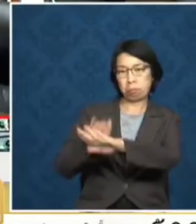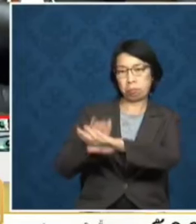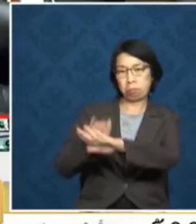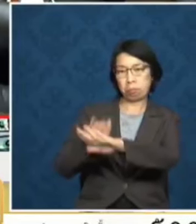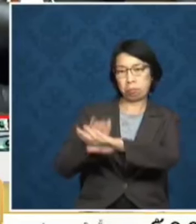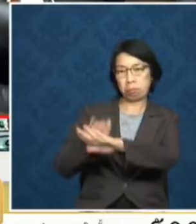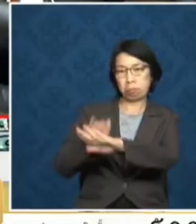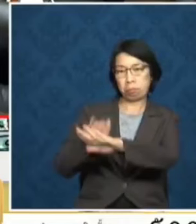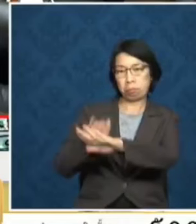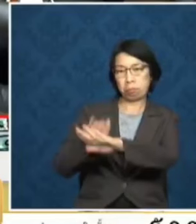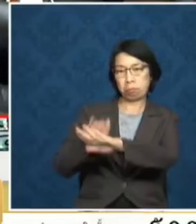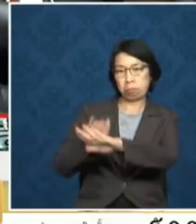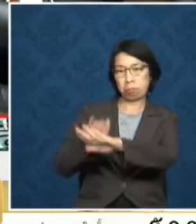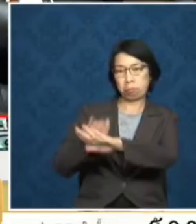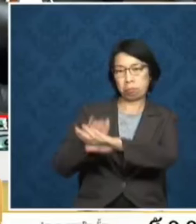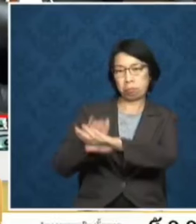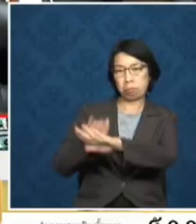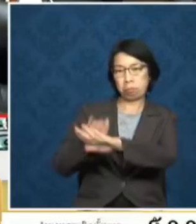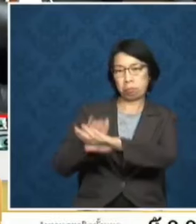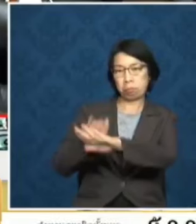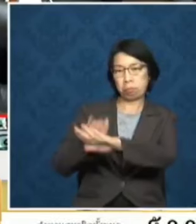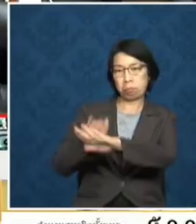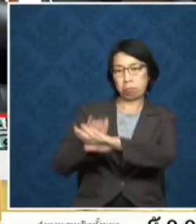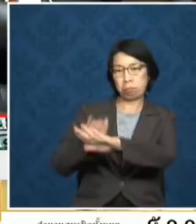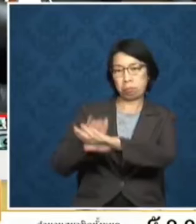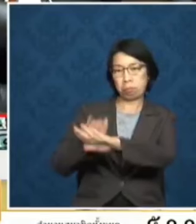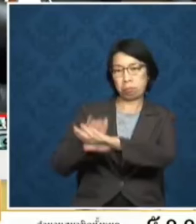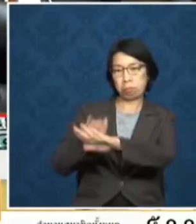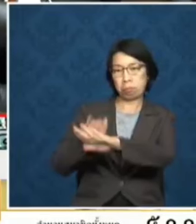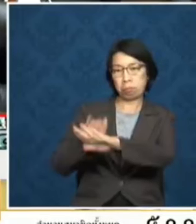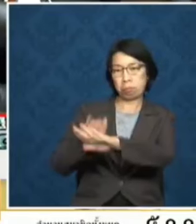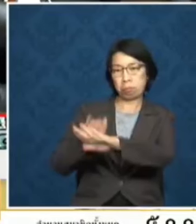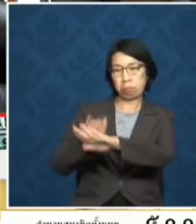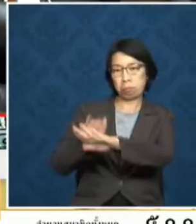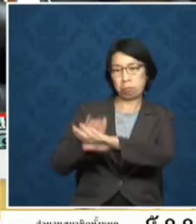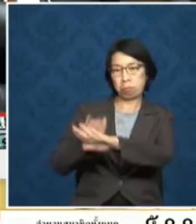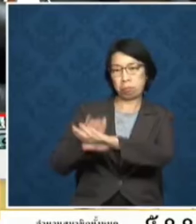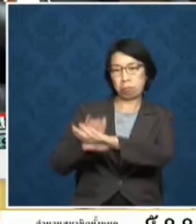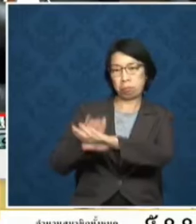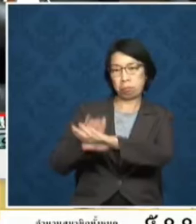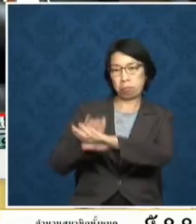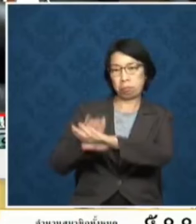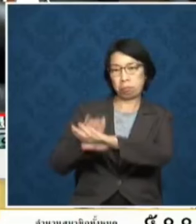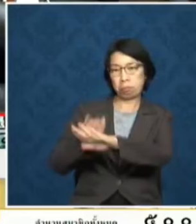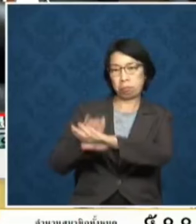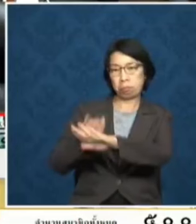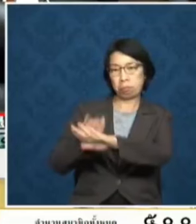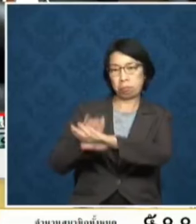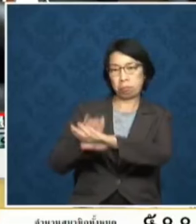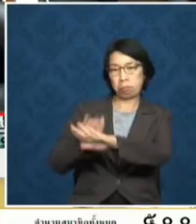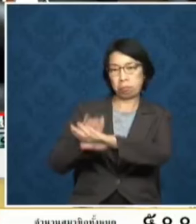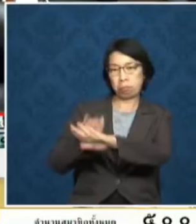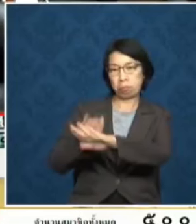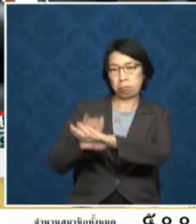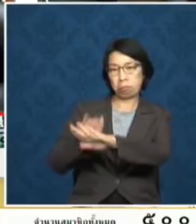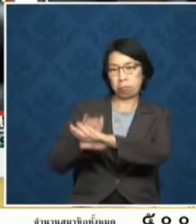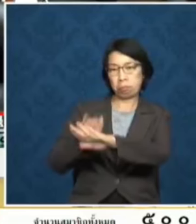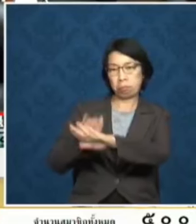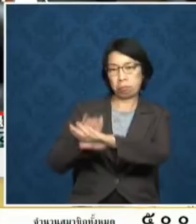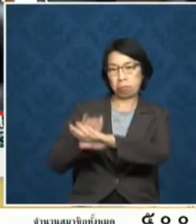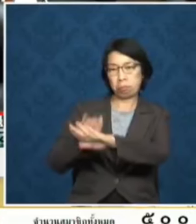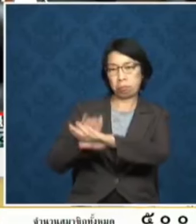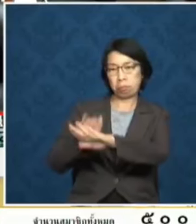งกลาโหมไม่เคยให้ความร่วมมือกับผู้ตรวจการแผ่นดินและคณะกรรมการการทหารที่ผมเป็นประธานอยู่